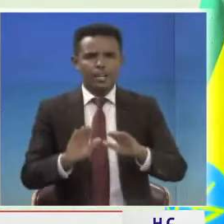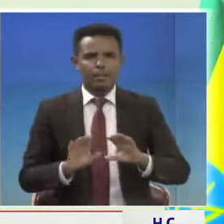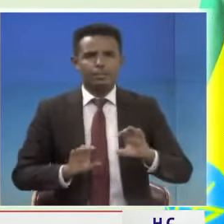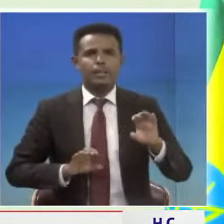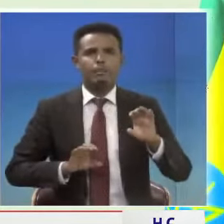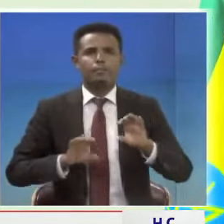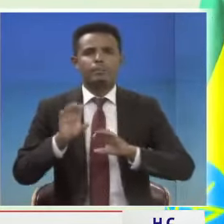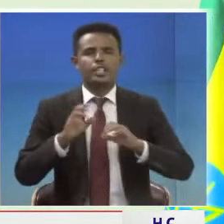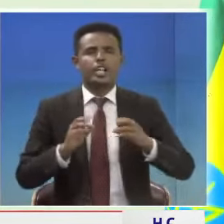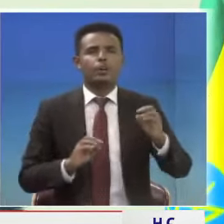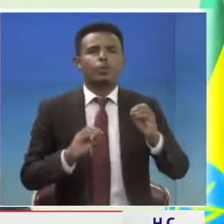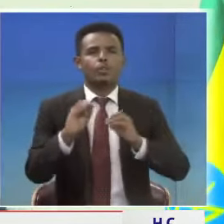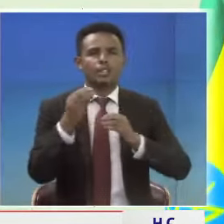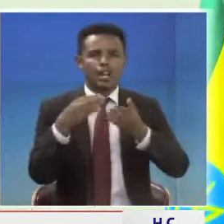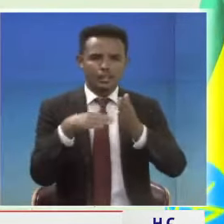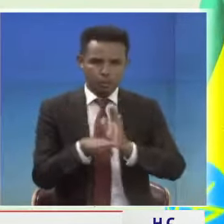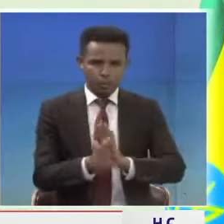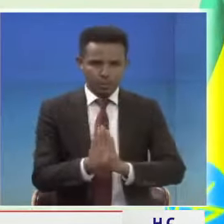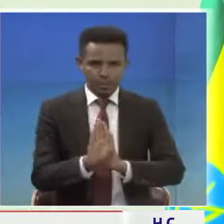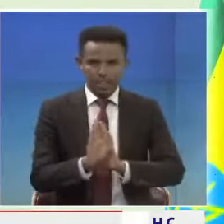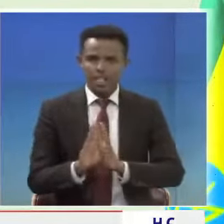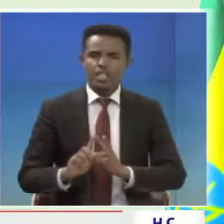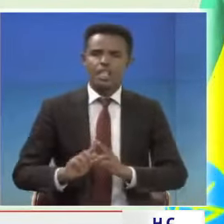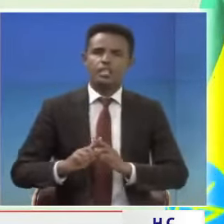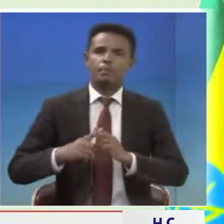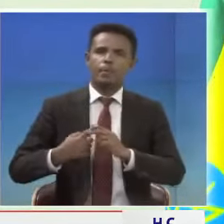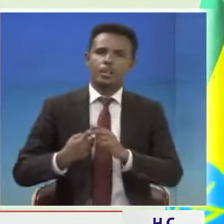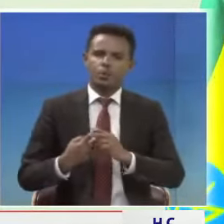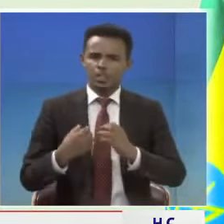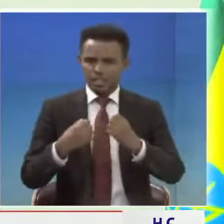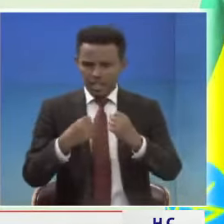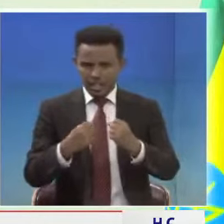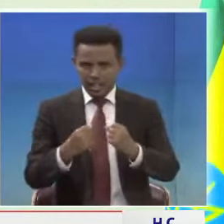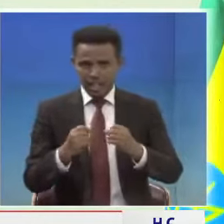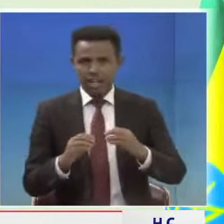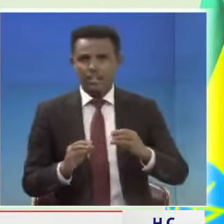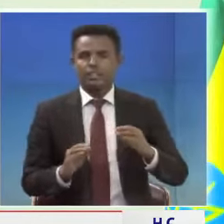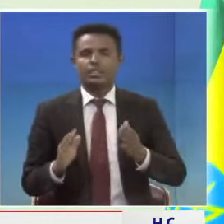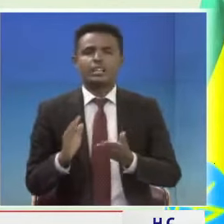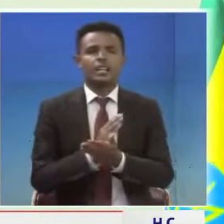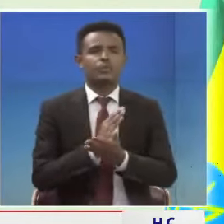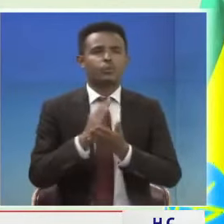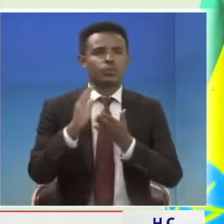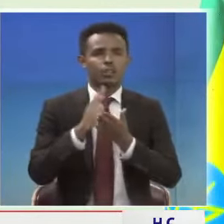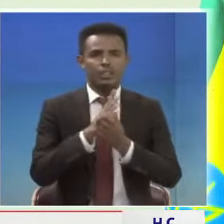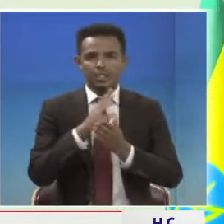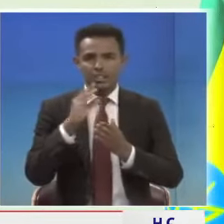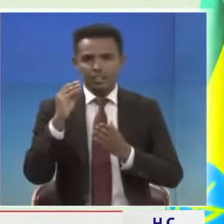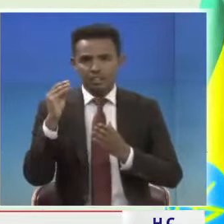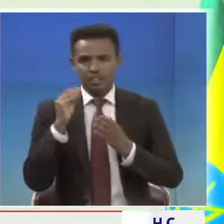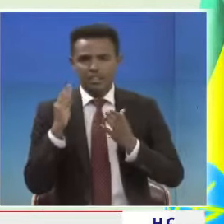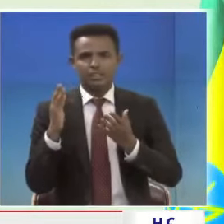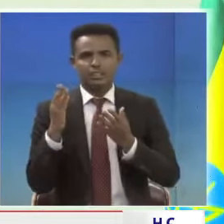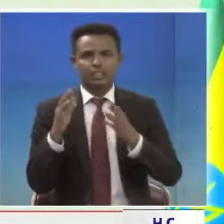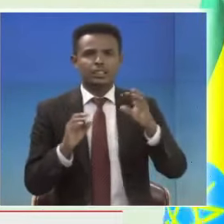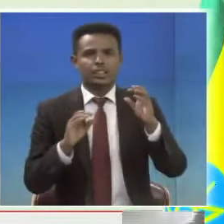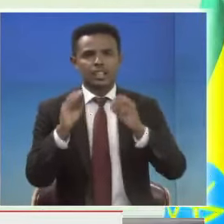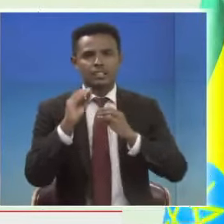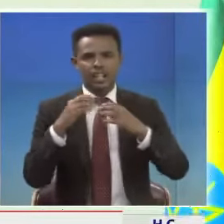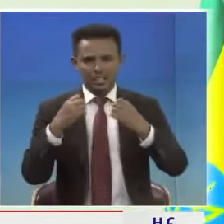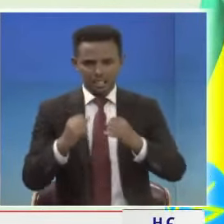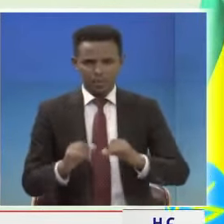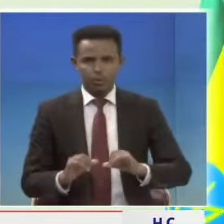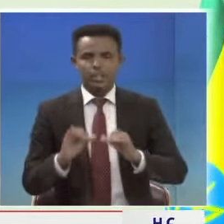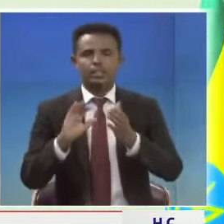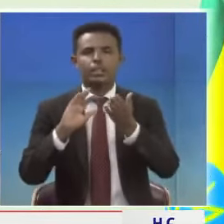በሚደረገው እንቅስቃሴ ውስጥ የጀመረውን ጠንካራ ተሳትፎና እንቅስቃሴ አጠናክሮ